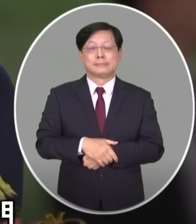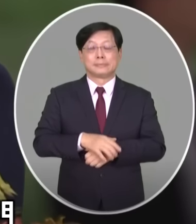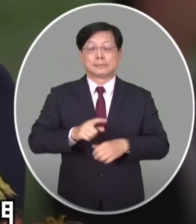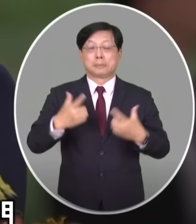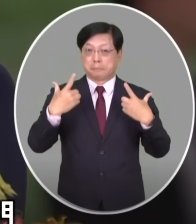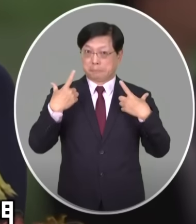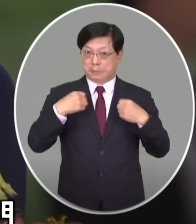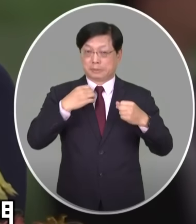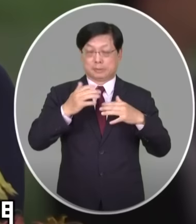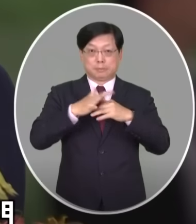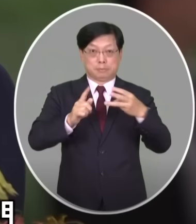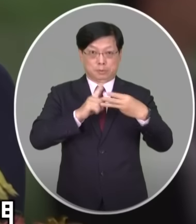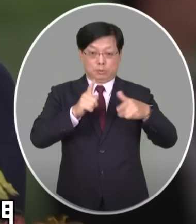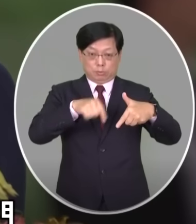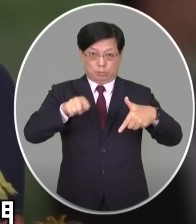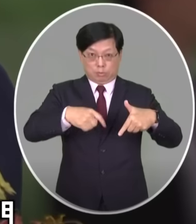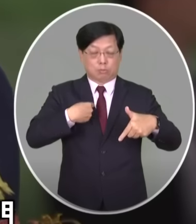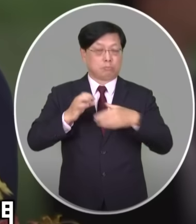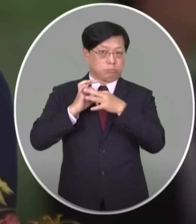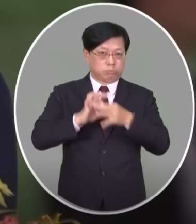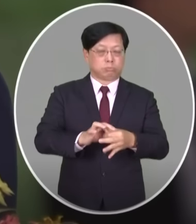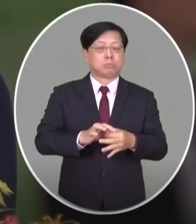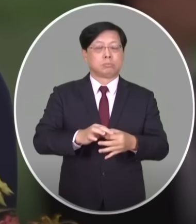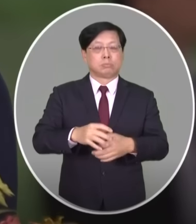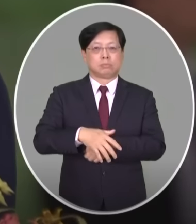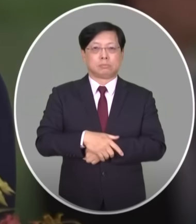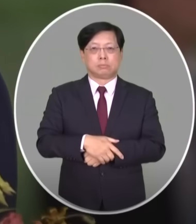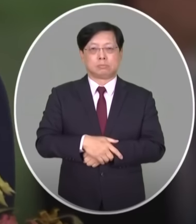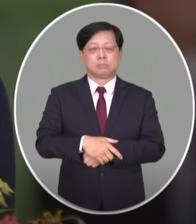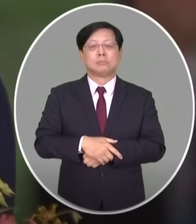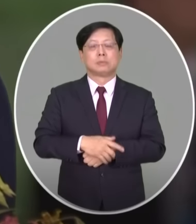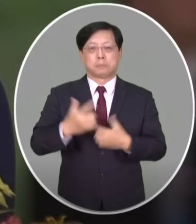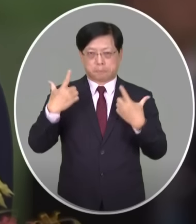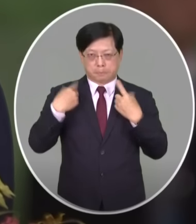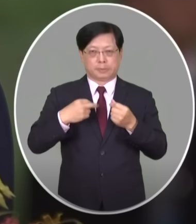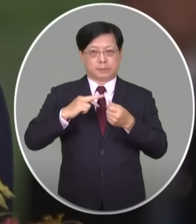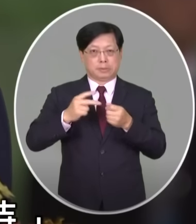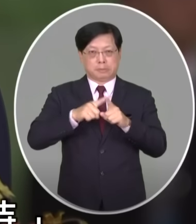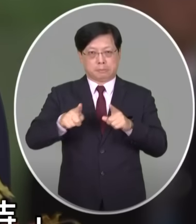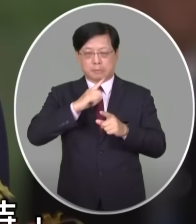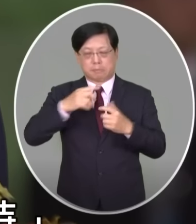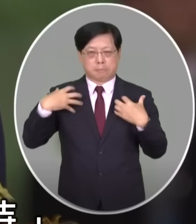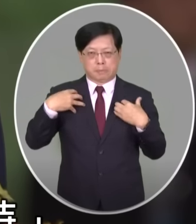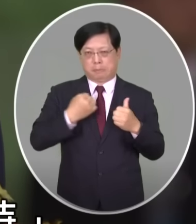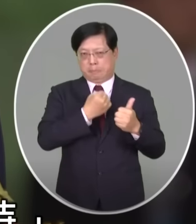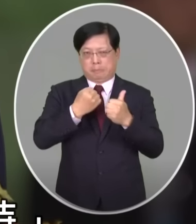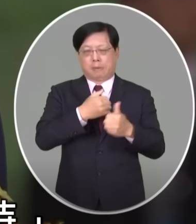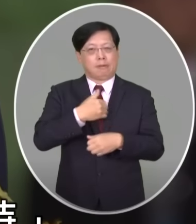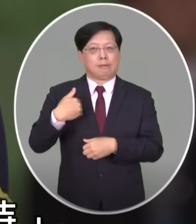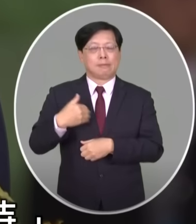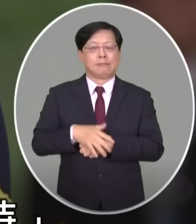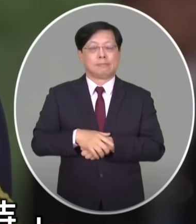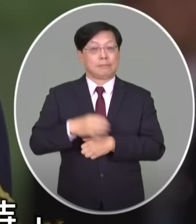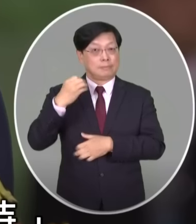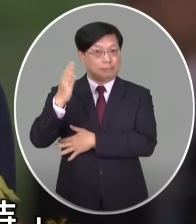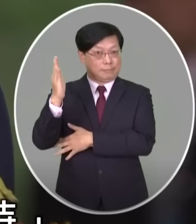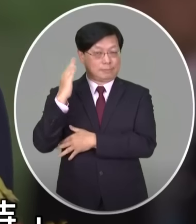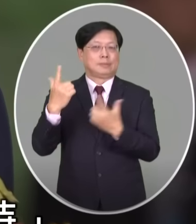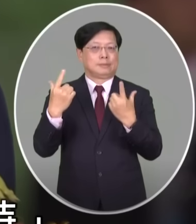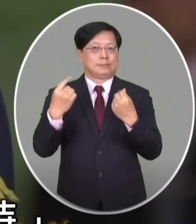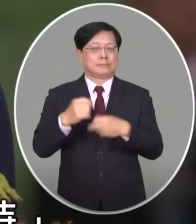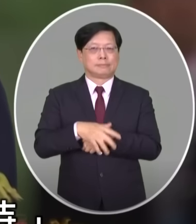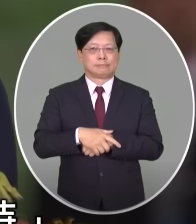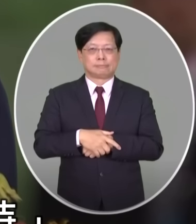民主化台湾的我们将是和平的舵手。新政府将秉